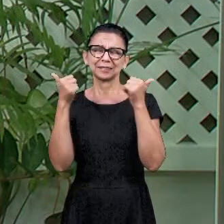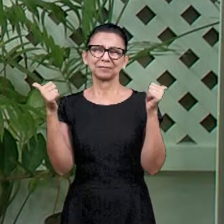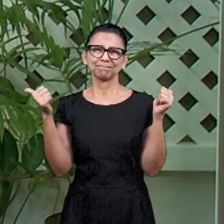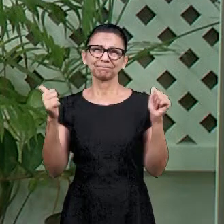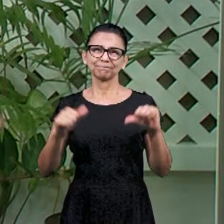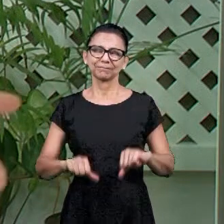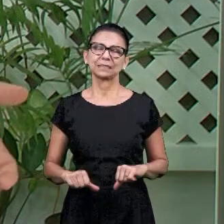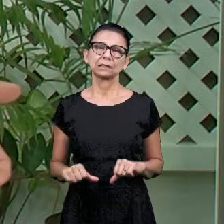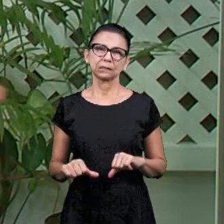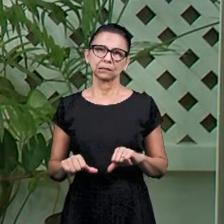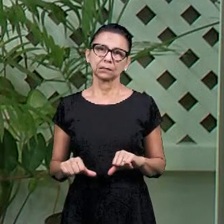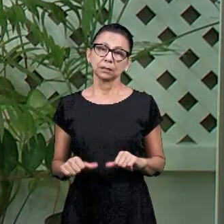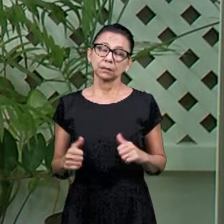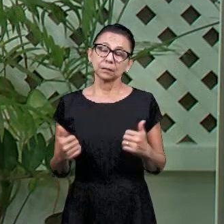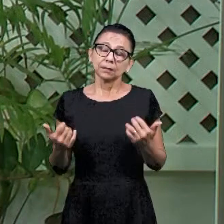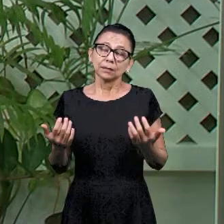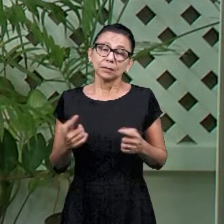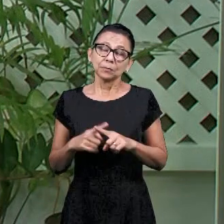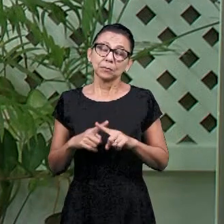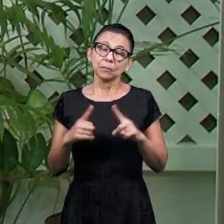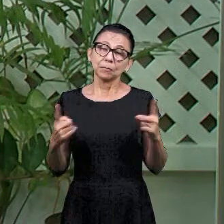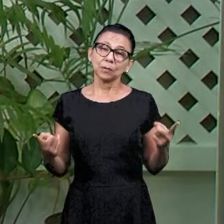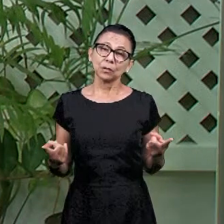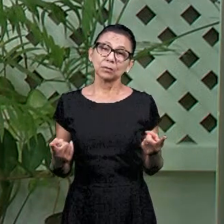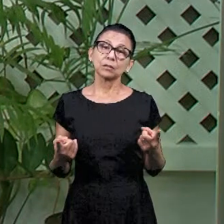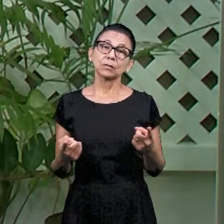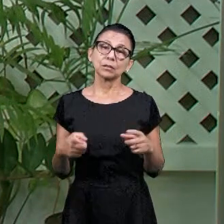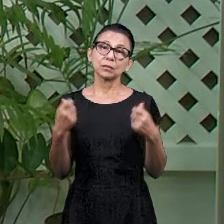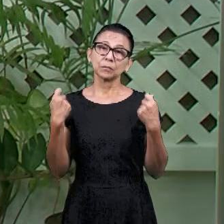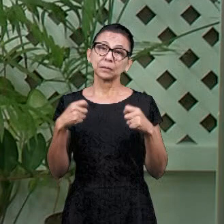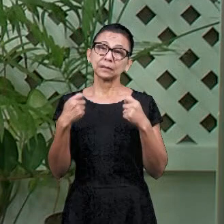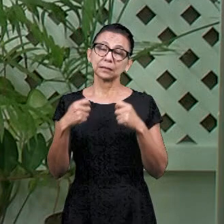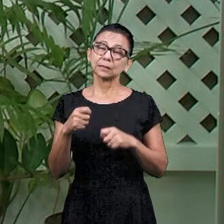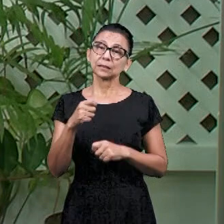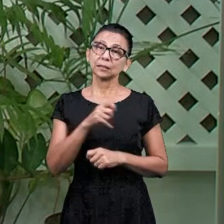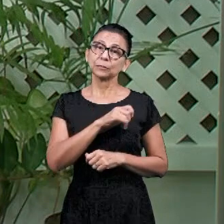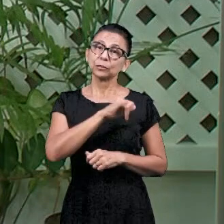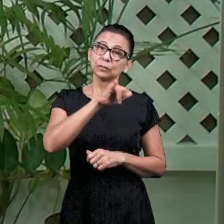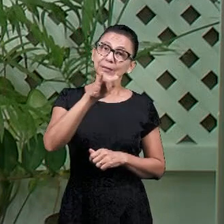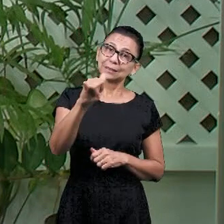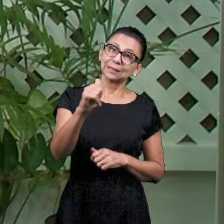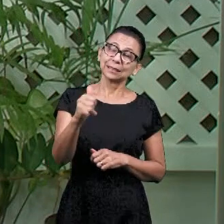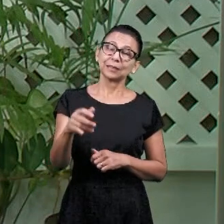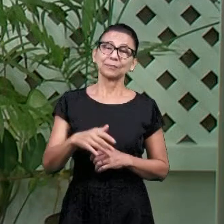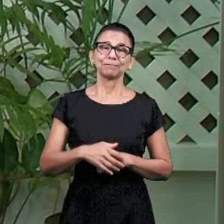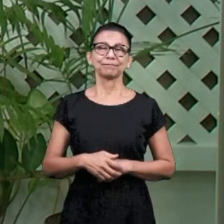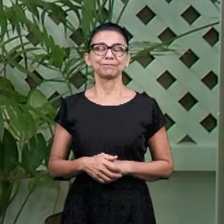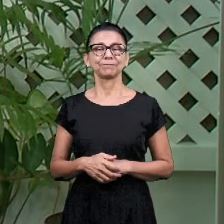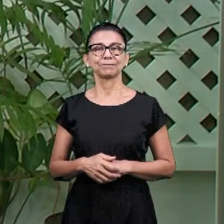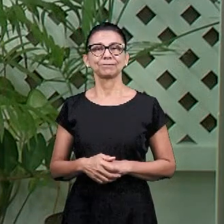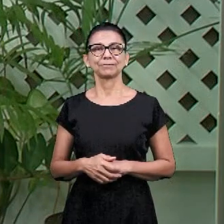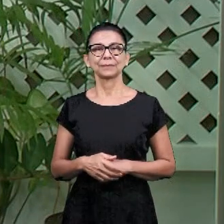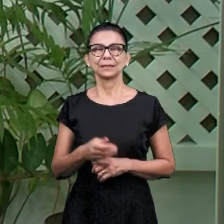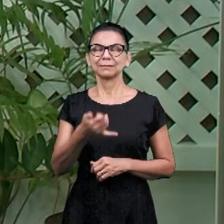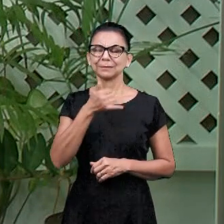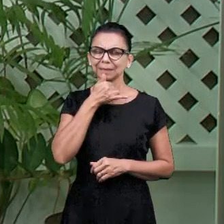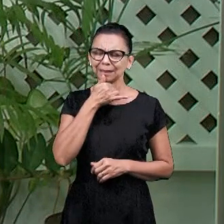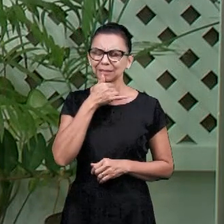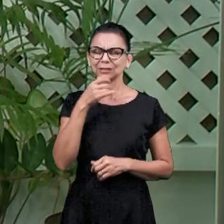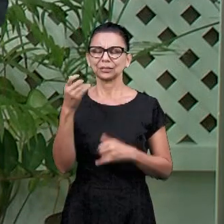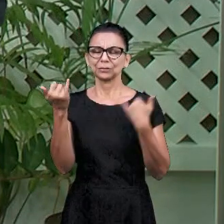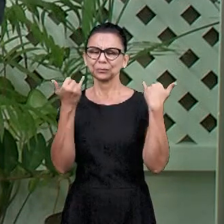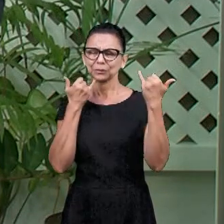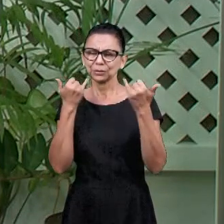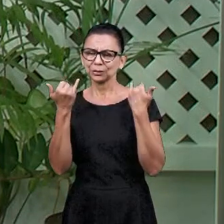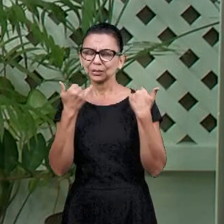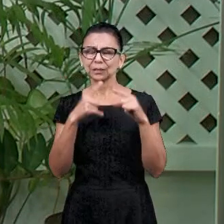que nous sommes en train de voir des nouvelles qui ne sont pas bonnes. Nous ne pouvons pas laisser d'enregistrer ces nouvelles, elles ne sont pas bonnes.